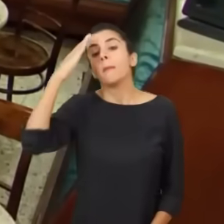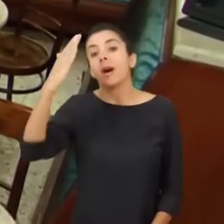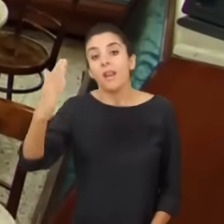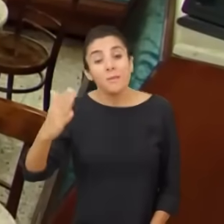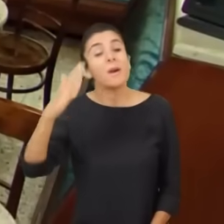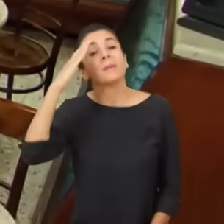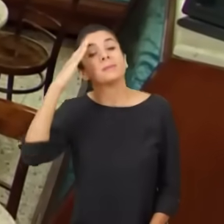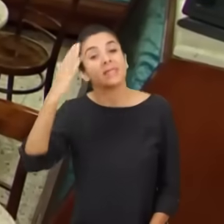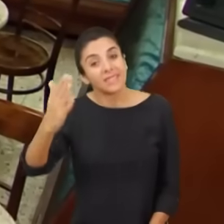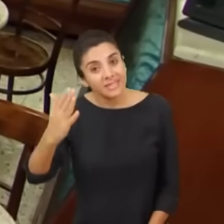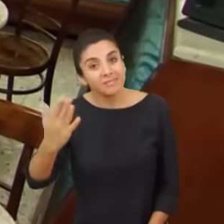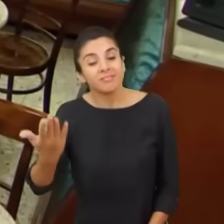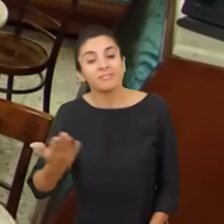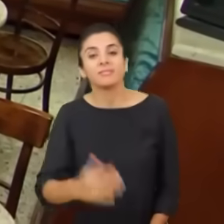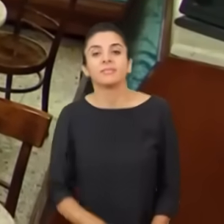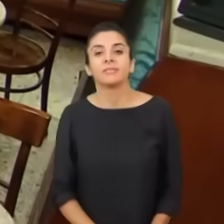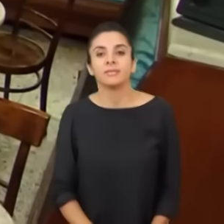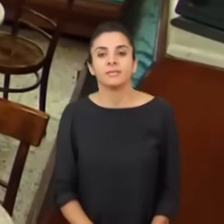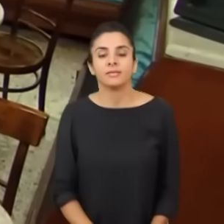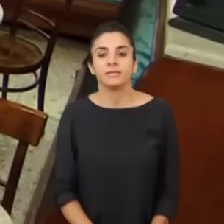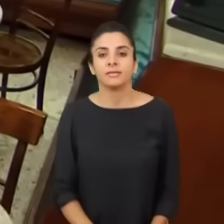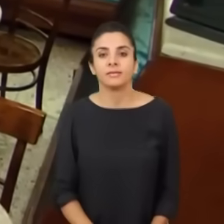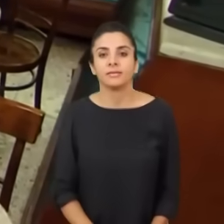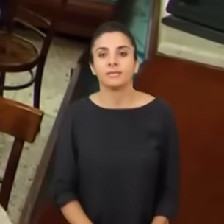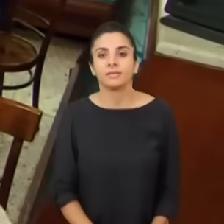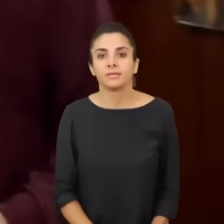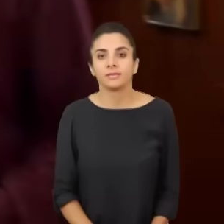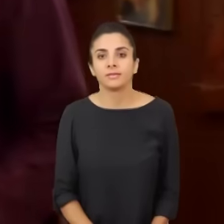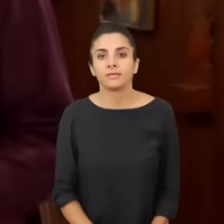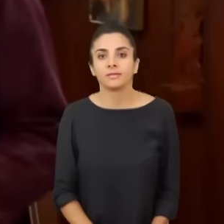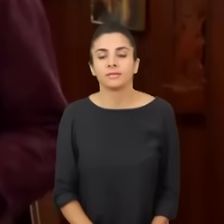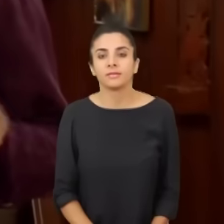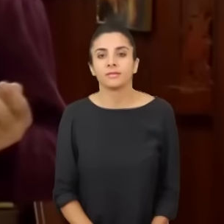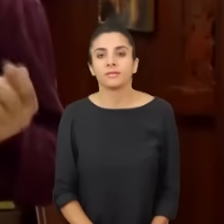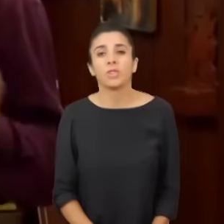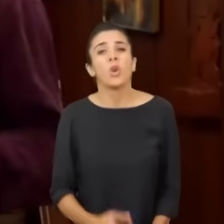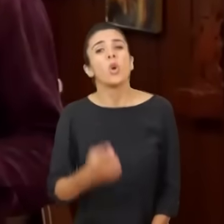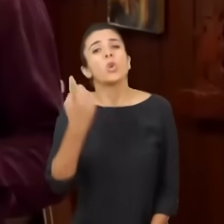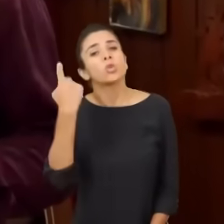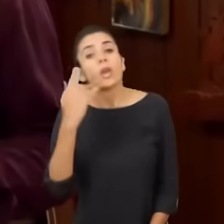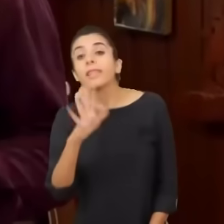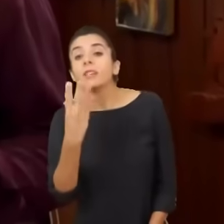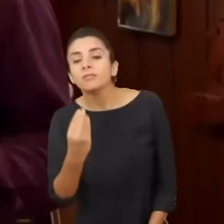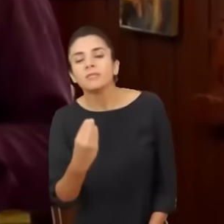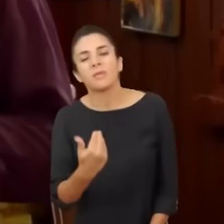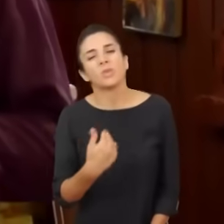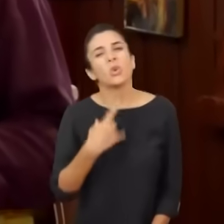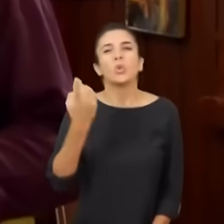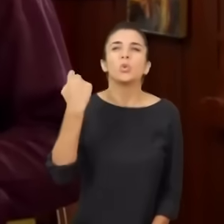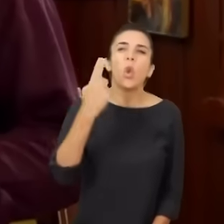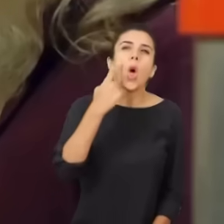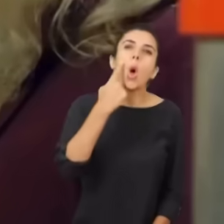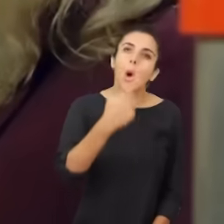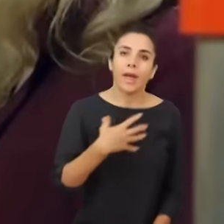Aleyküm selam. 46'lık bazı. Emin mi? Elinde kitapla boş masaya geçti. Dünden iyi, yarından